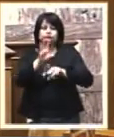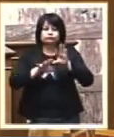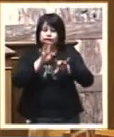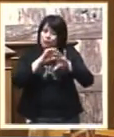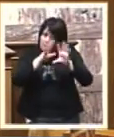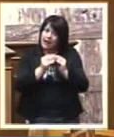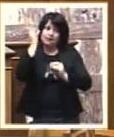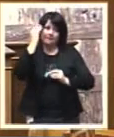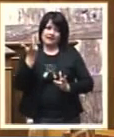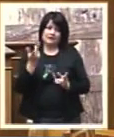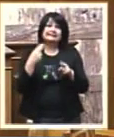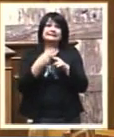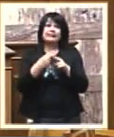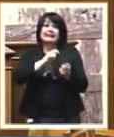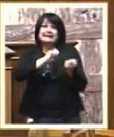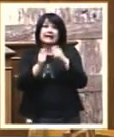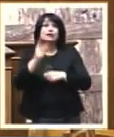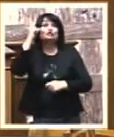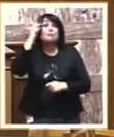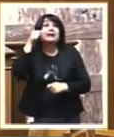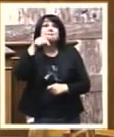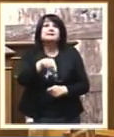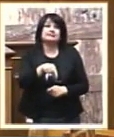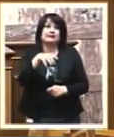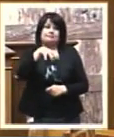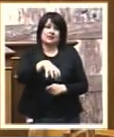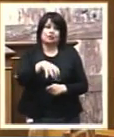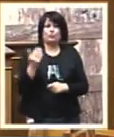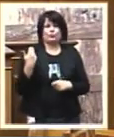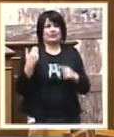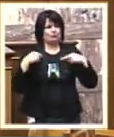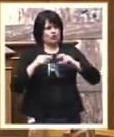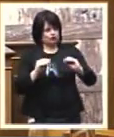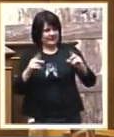Σημαντικές αλλαγές χρειάζονται στην τριτοβάθμια εκπαίδευση και πρόσφατα η κυρία Διαμαντοπούλου